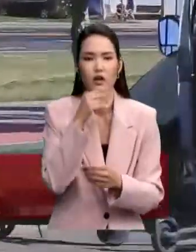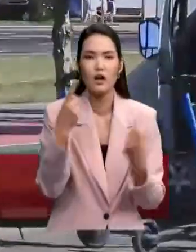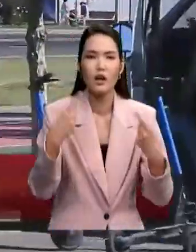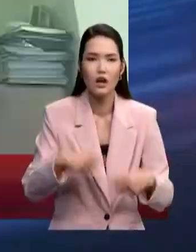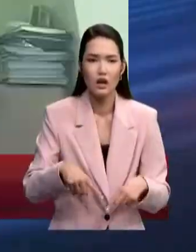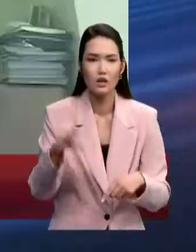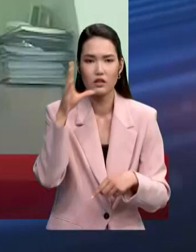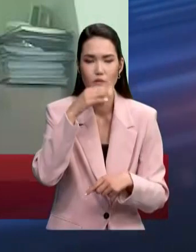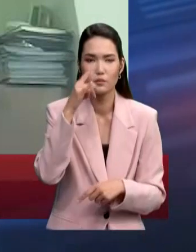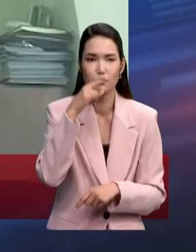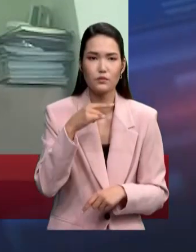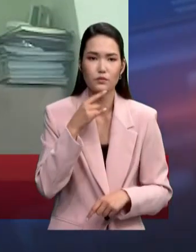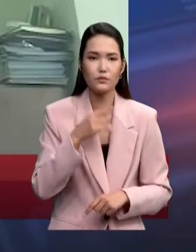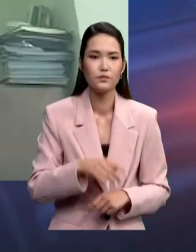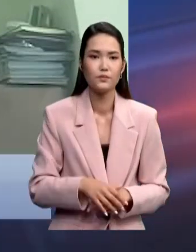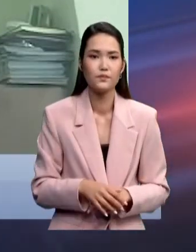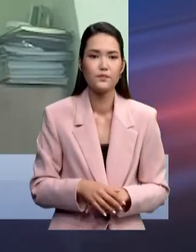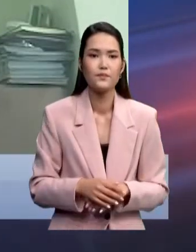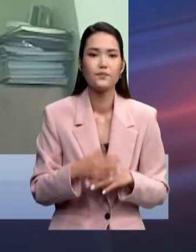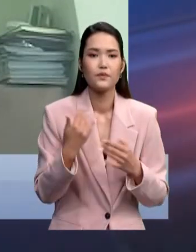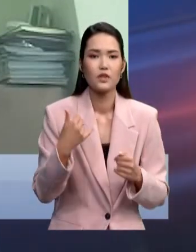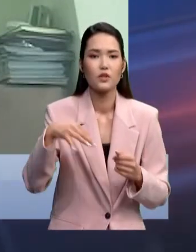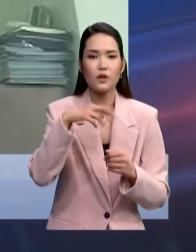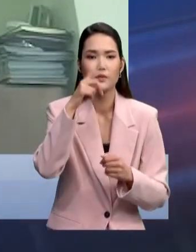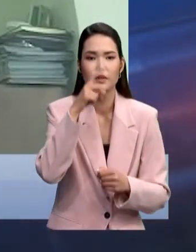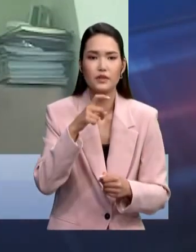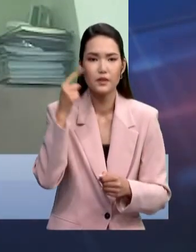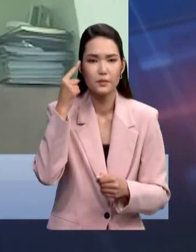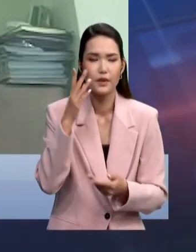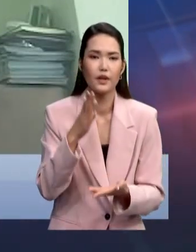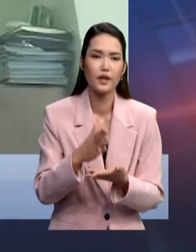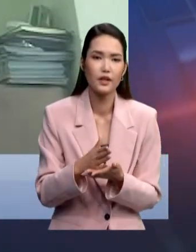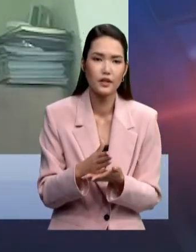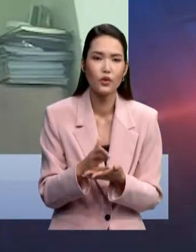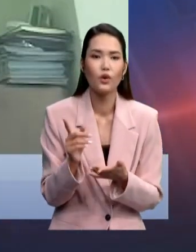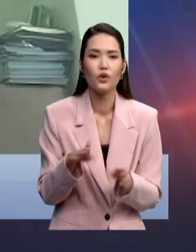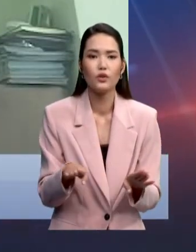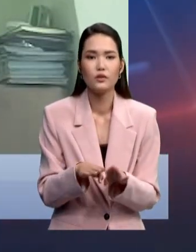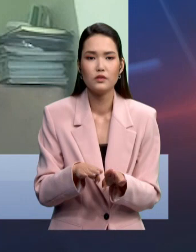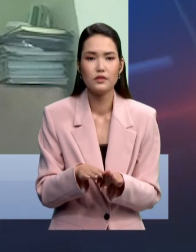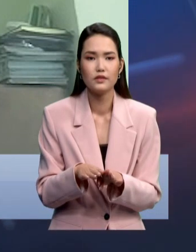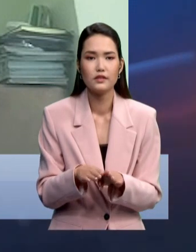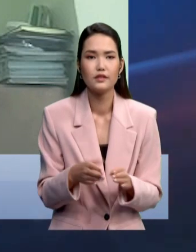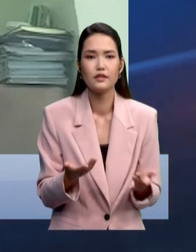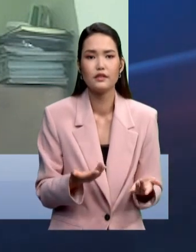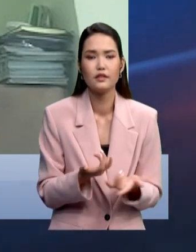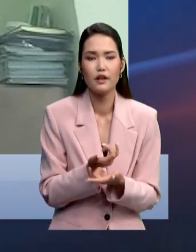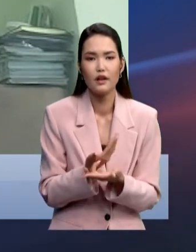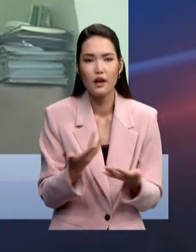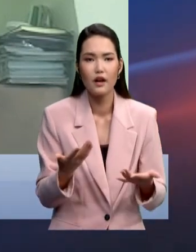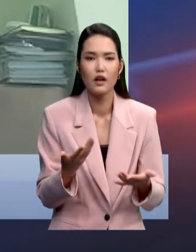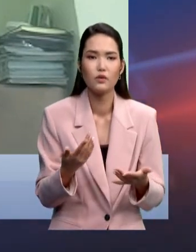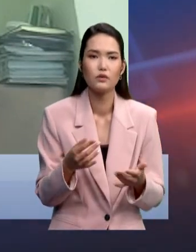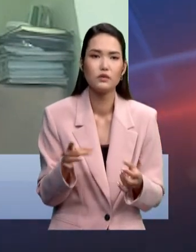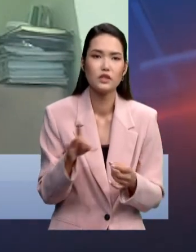казахстанского рынка. Какие риски для бизнеса сейчас будут, мы не понимаем. Вплоть, наверное, до полного закрытия ухода наших с